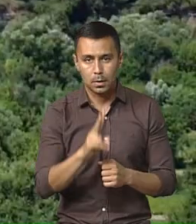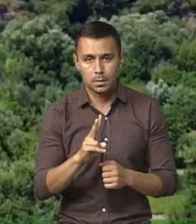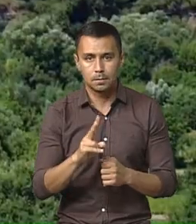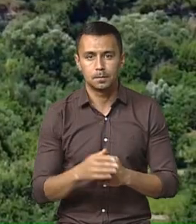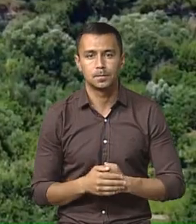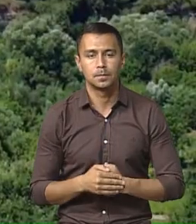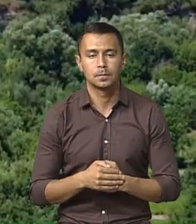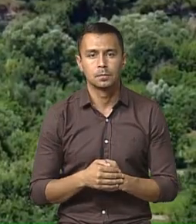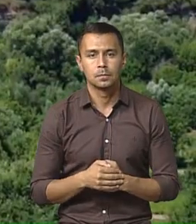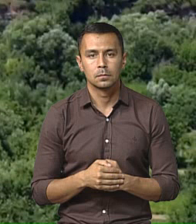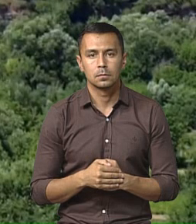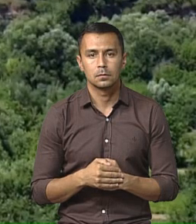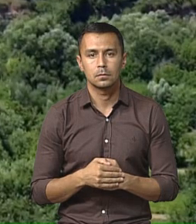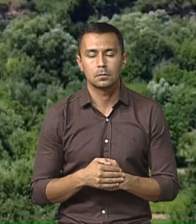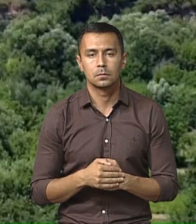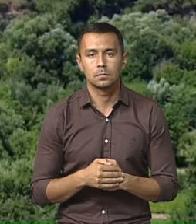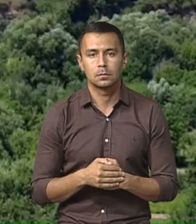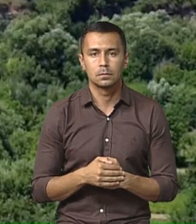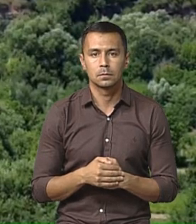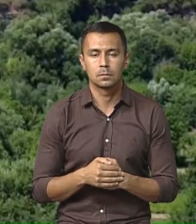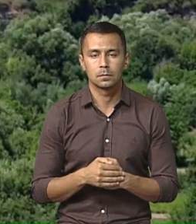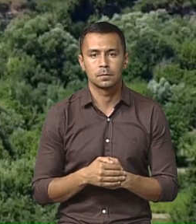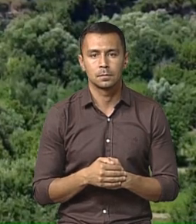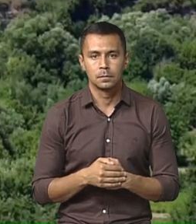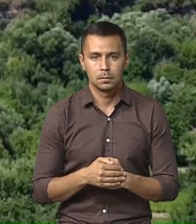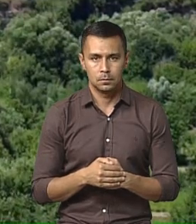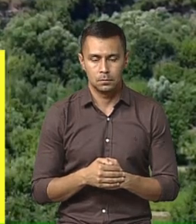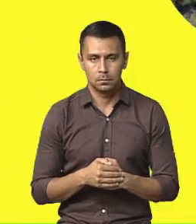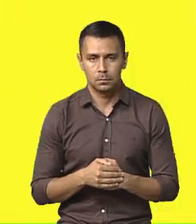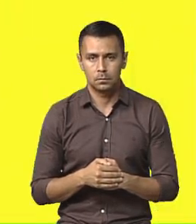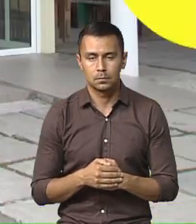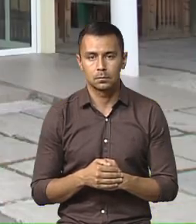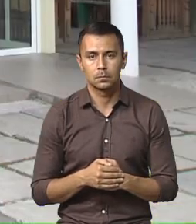Сідова, Олександр Горішевський, Юрій Чорний. Новини на Суспільному. Хмельниччина.